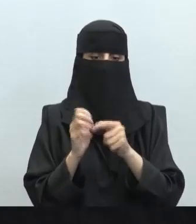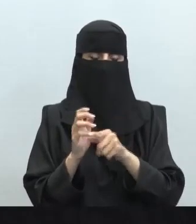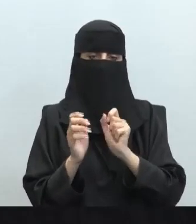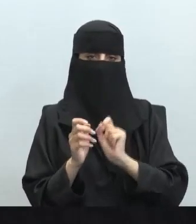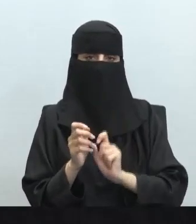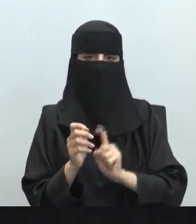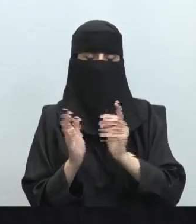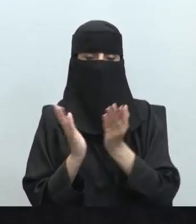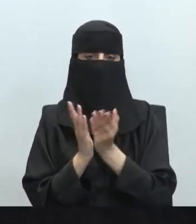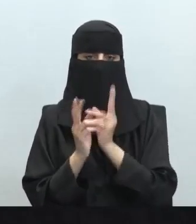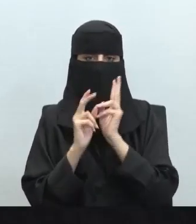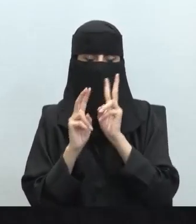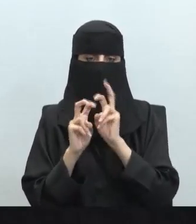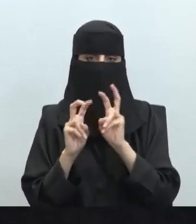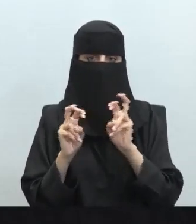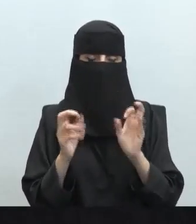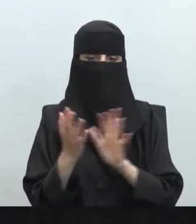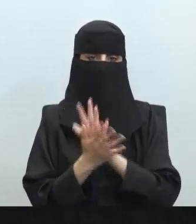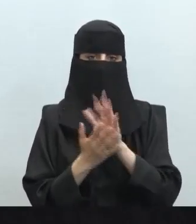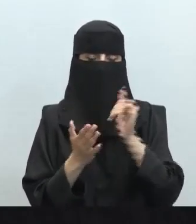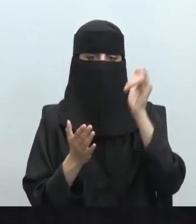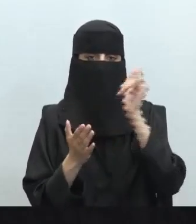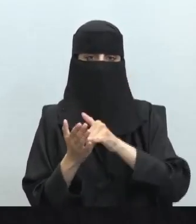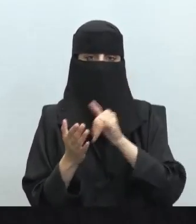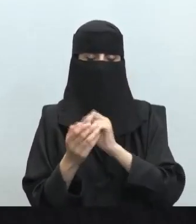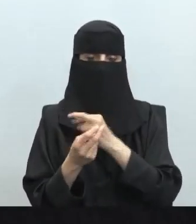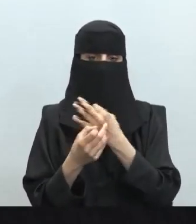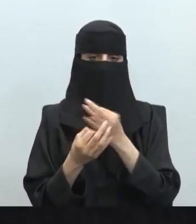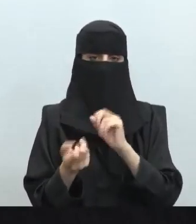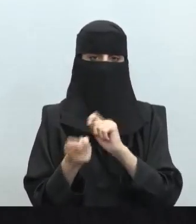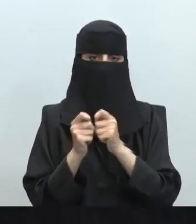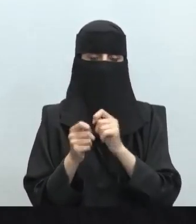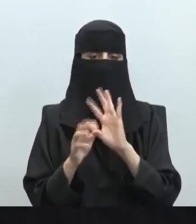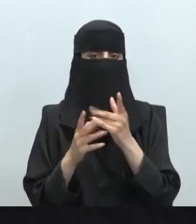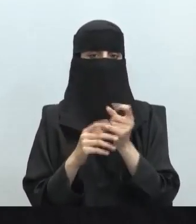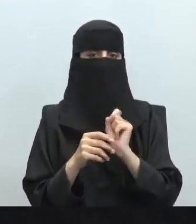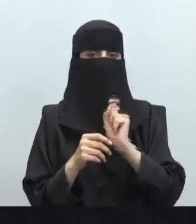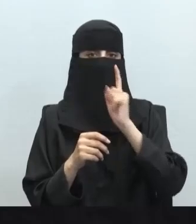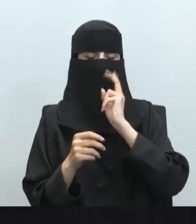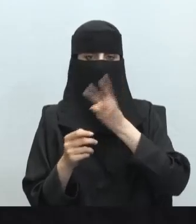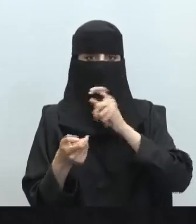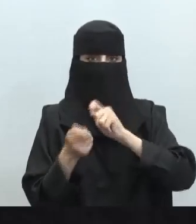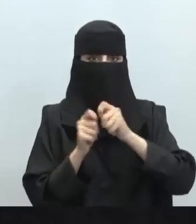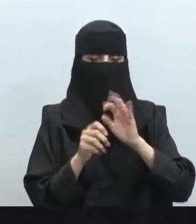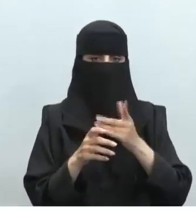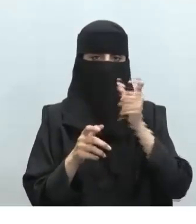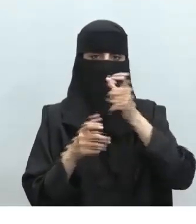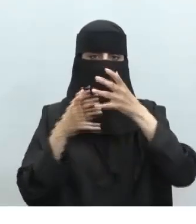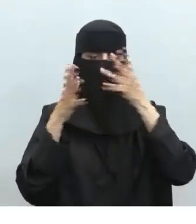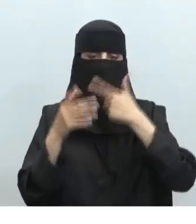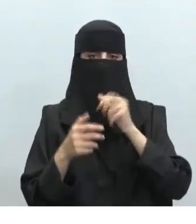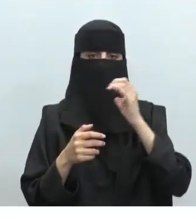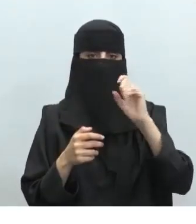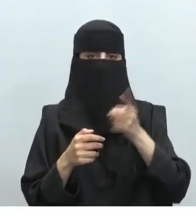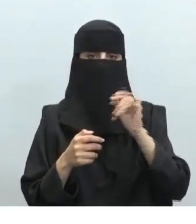الخطوات في دراسه التحولات داخل الماده الوراثيه فول من اكتشف عمليه التحول هو العالم جريفس اتى بعد